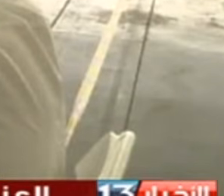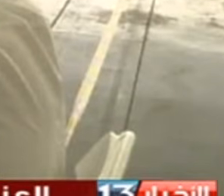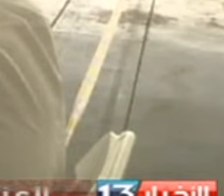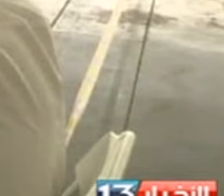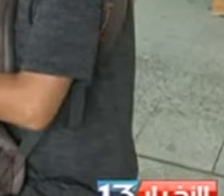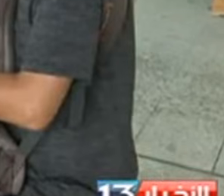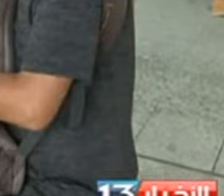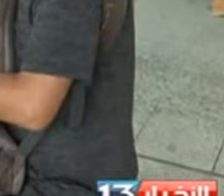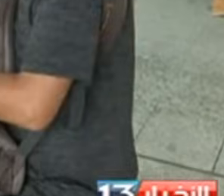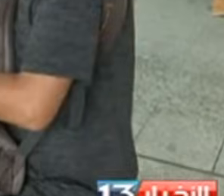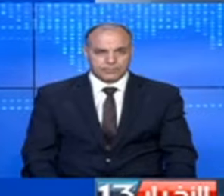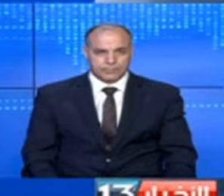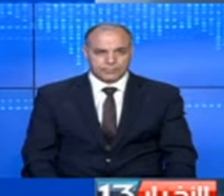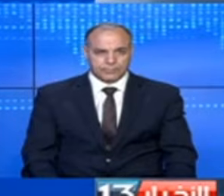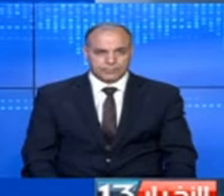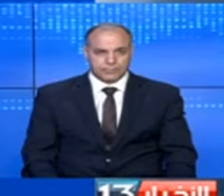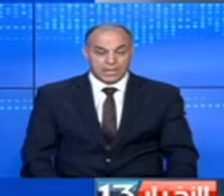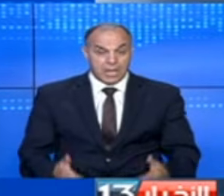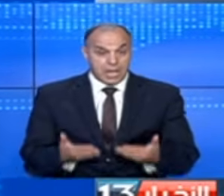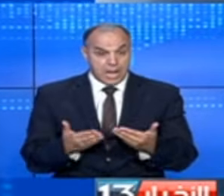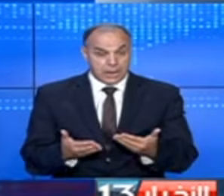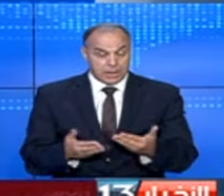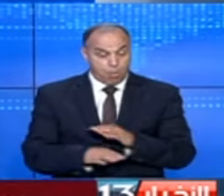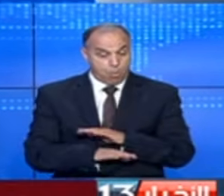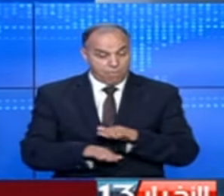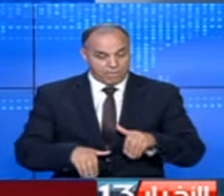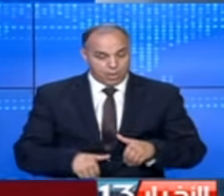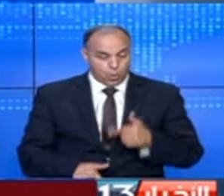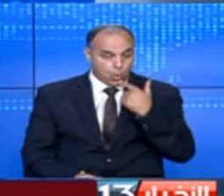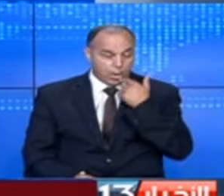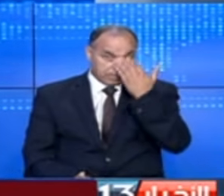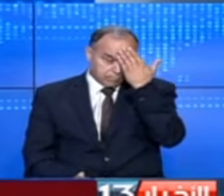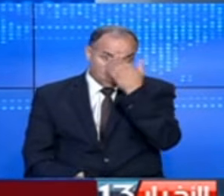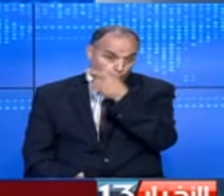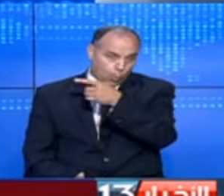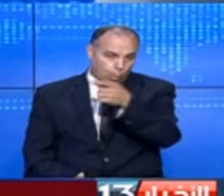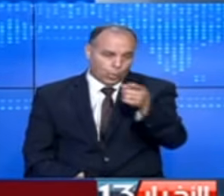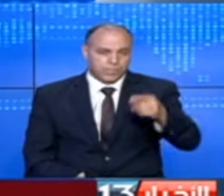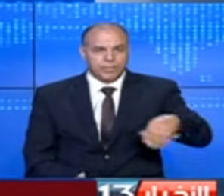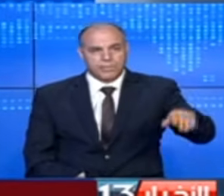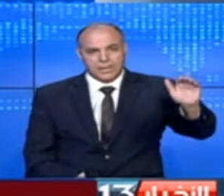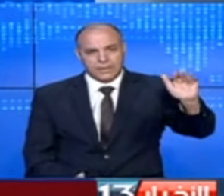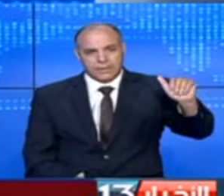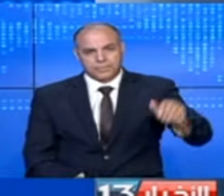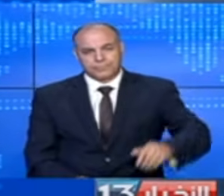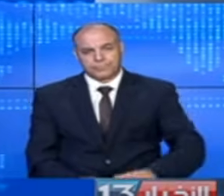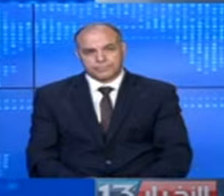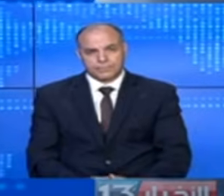في الختام إليكم منا أجمل تحية وإلى اللقاء.